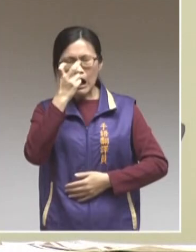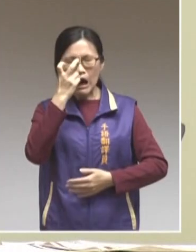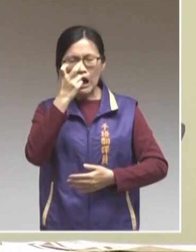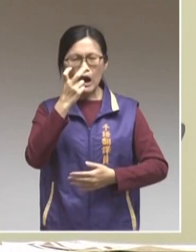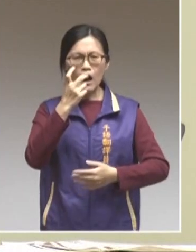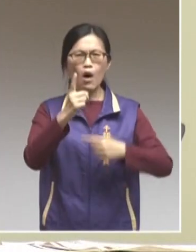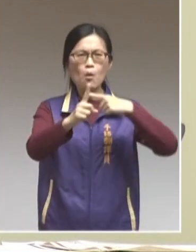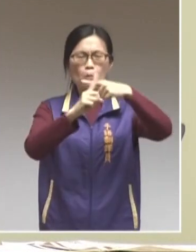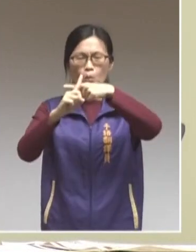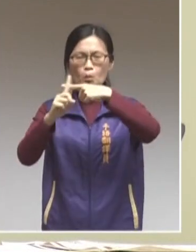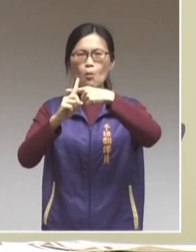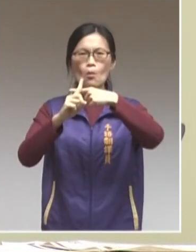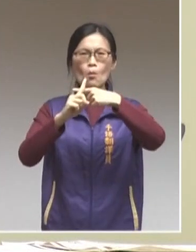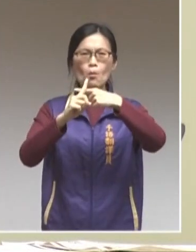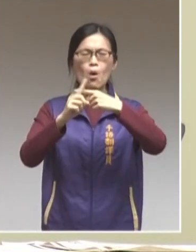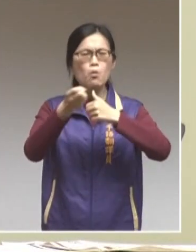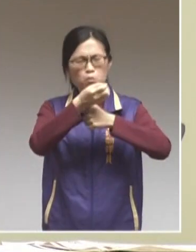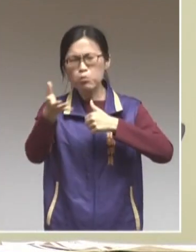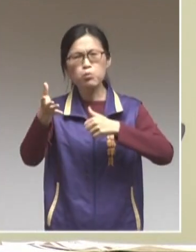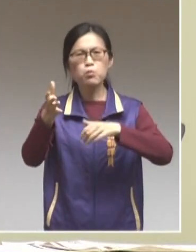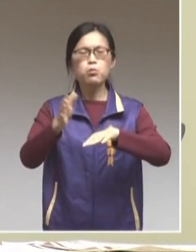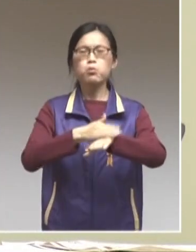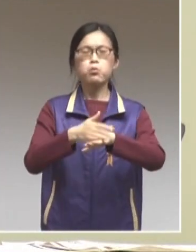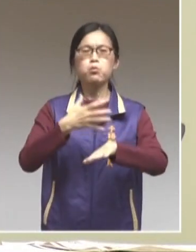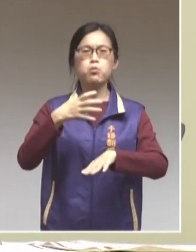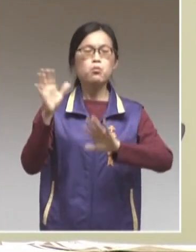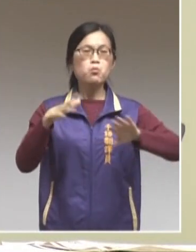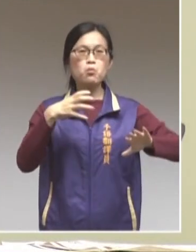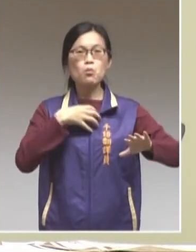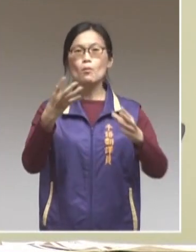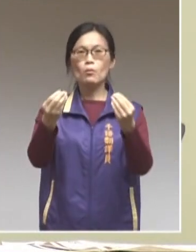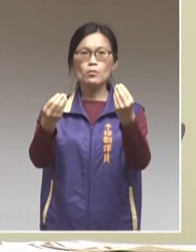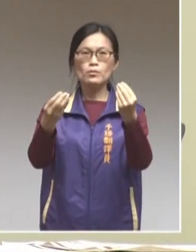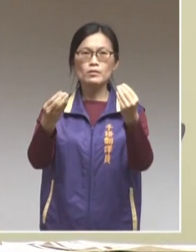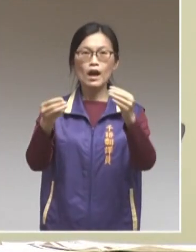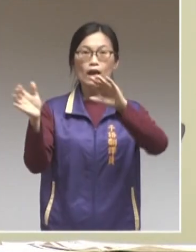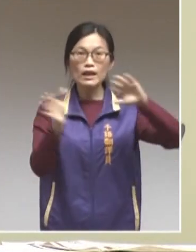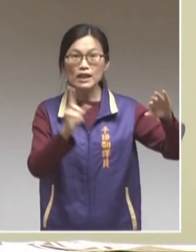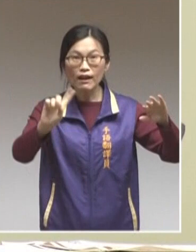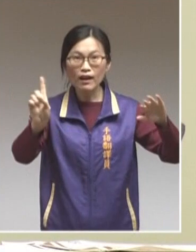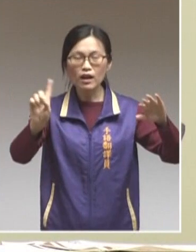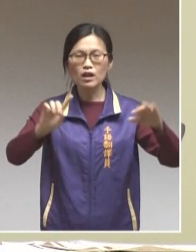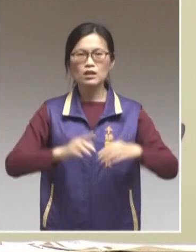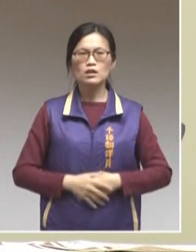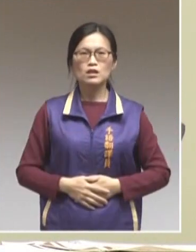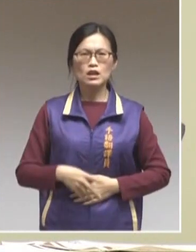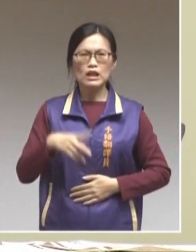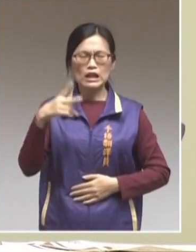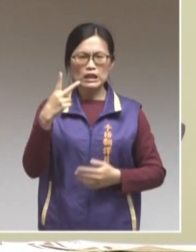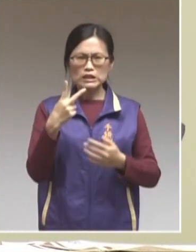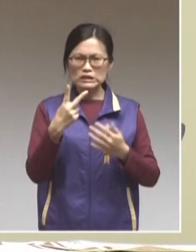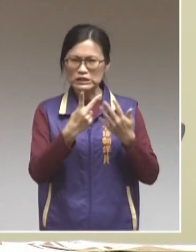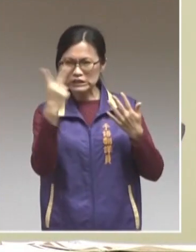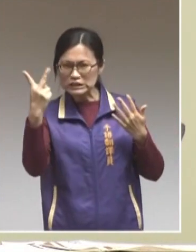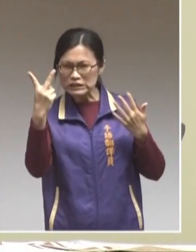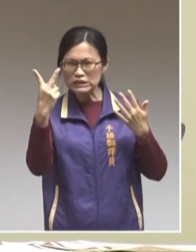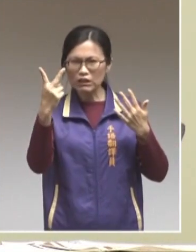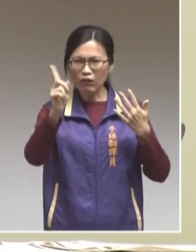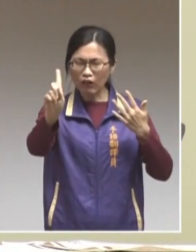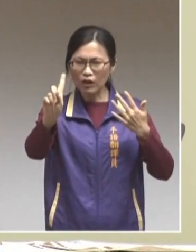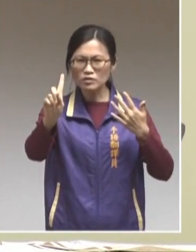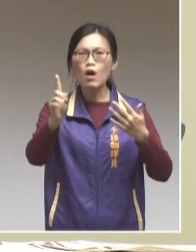传播的风险。那另外有这个在2位好，是属